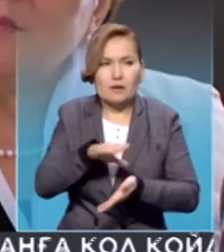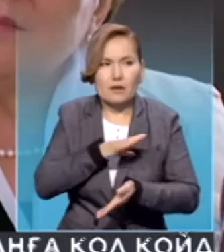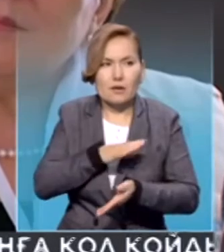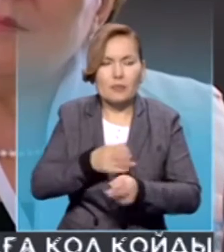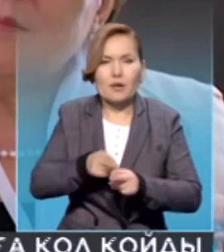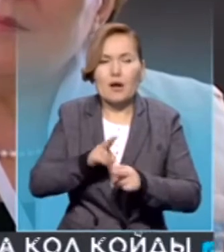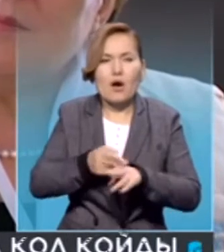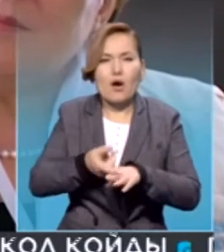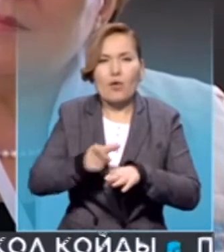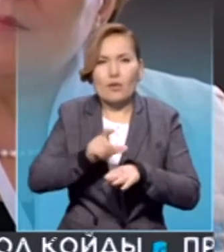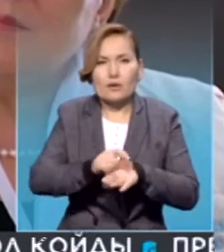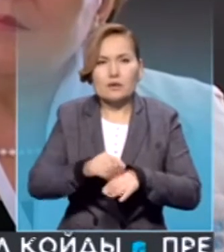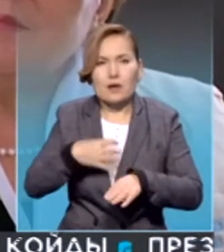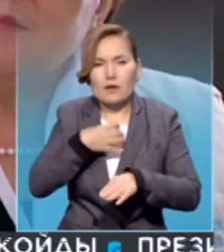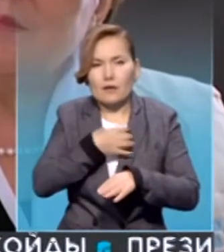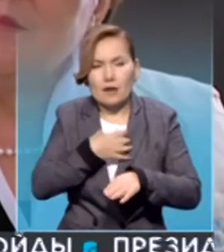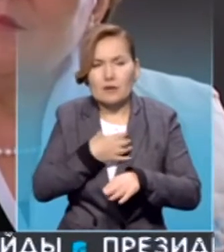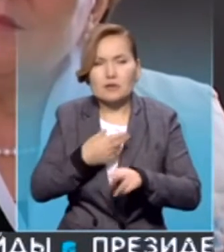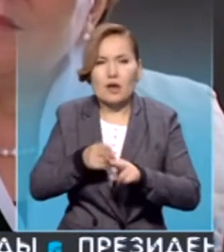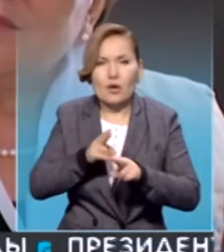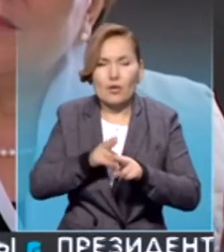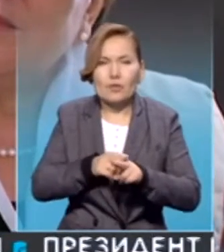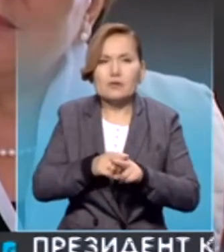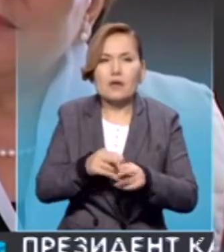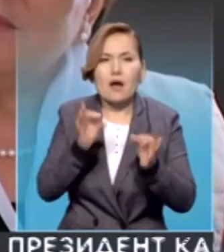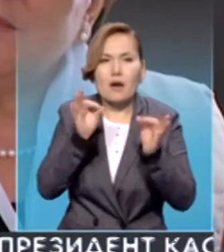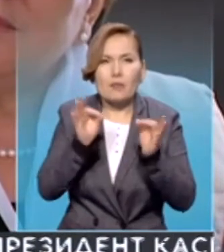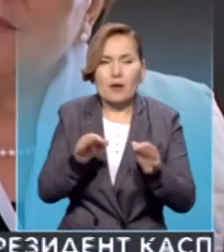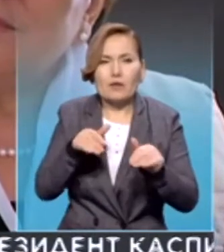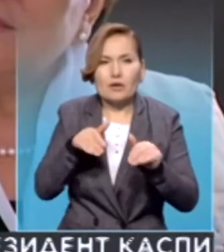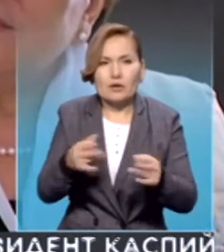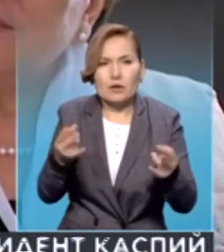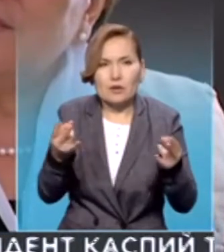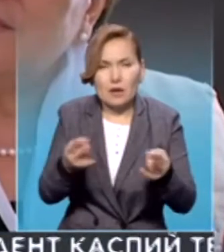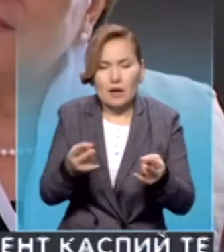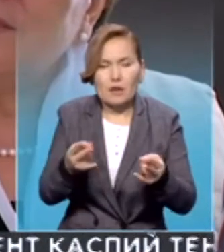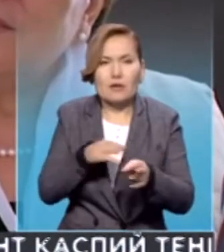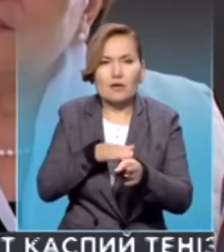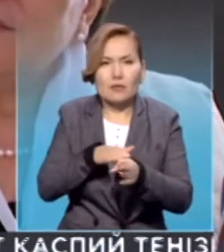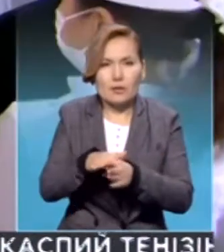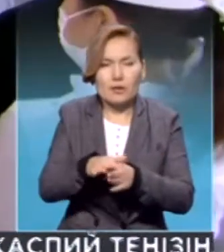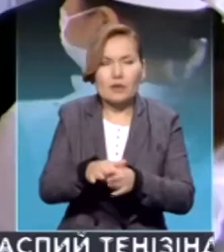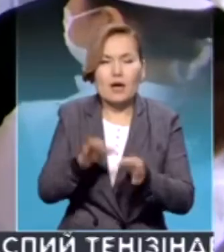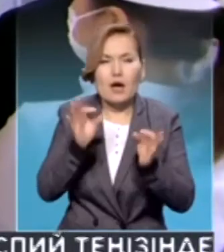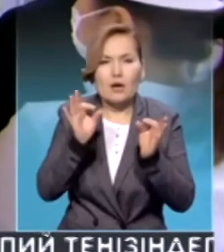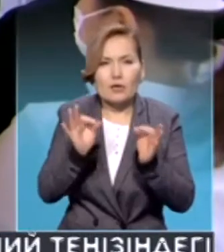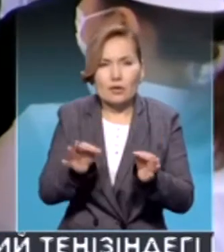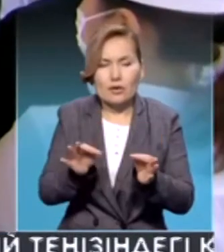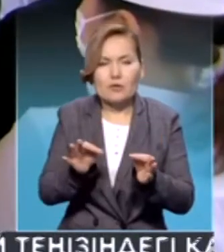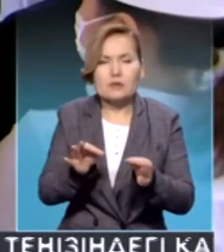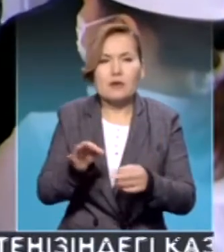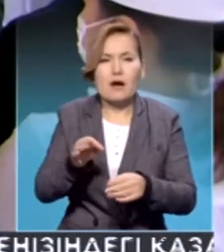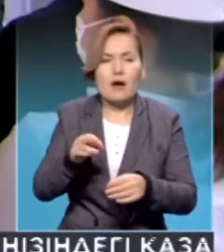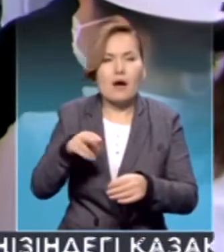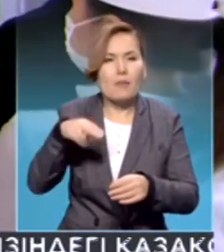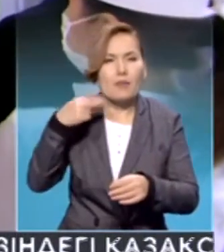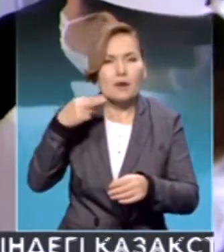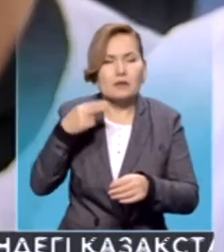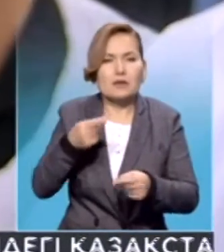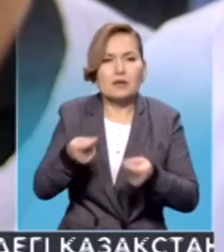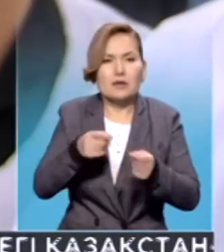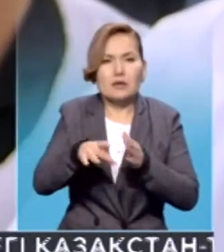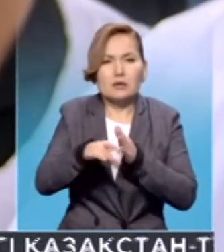тағдыр шешуші кезінде біз дұрыс таңдау жасауымыз керек деп дұрыс ел басқаратын адамды сайлауымыз